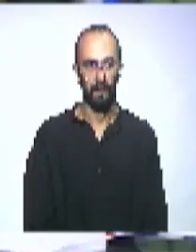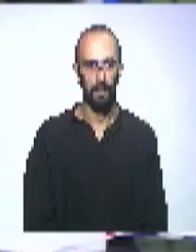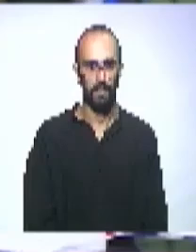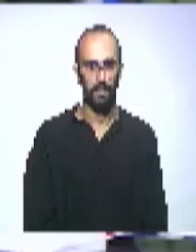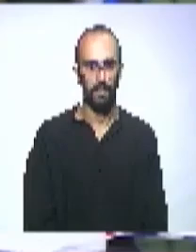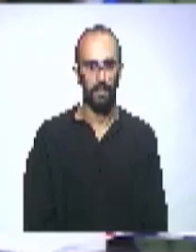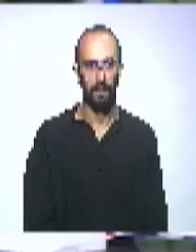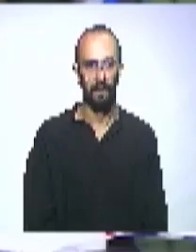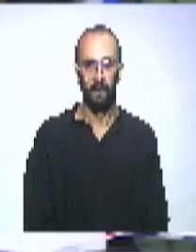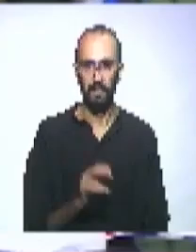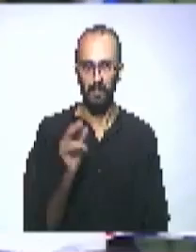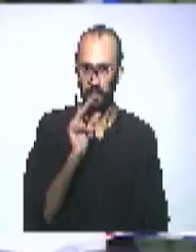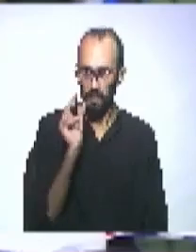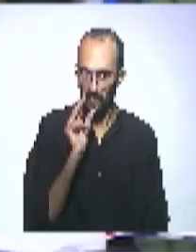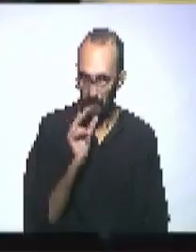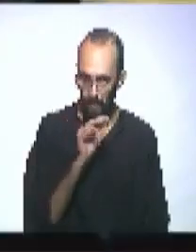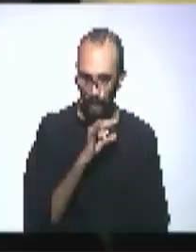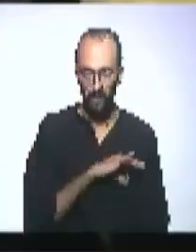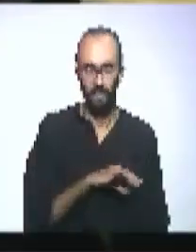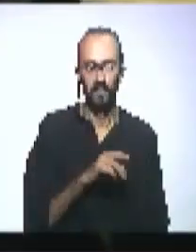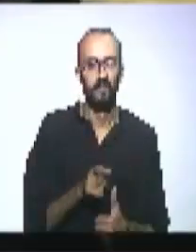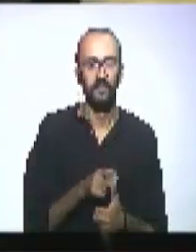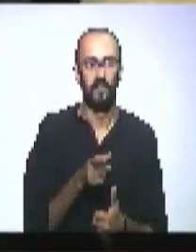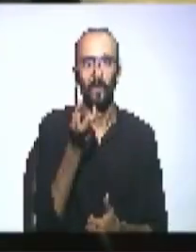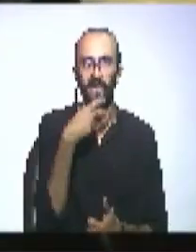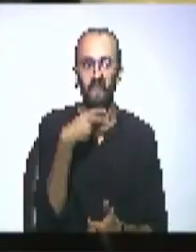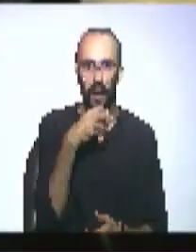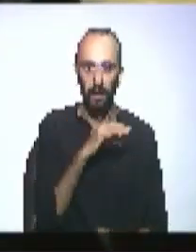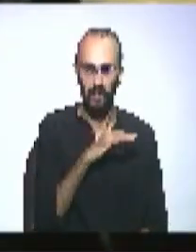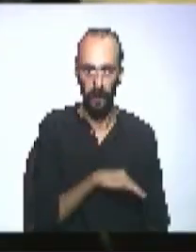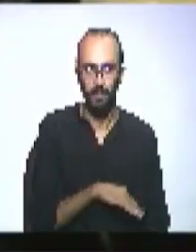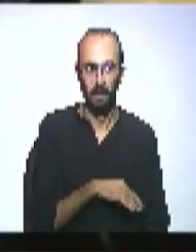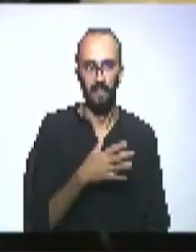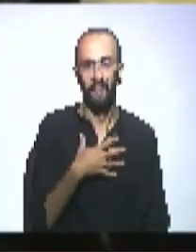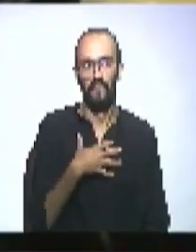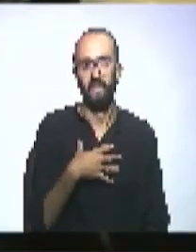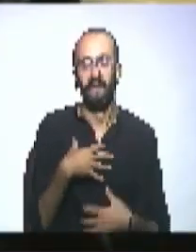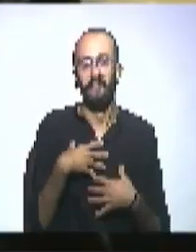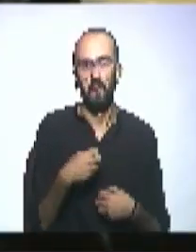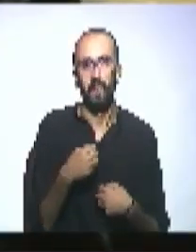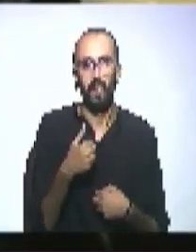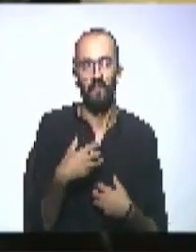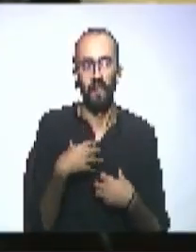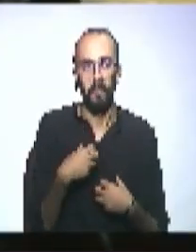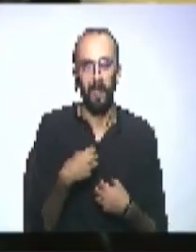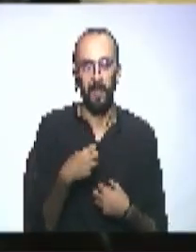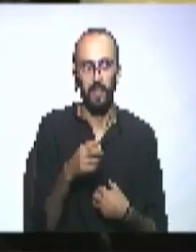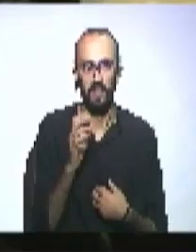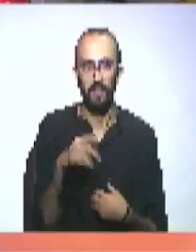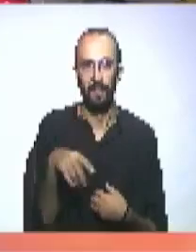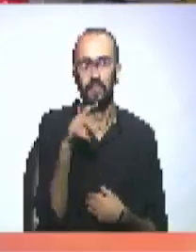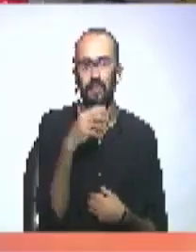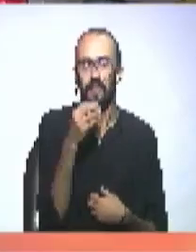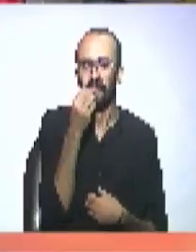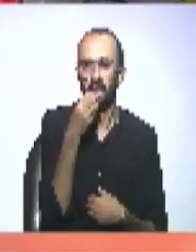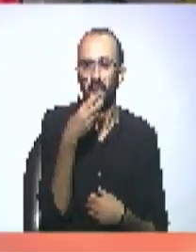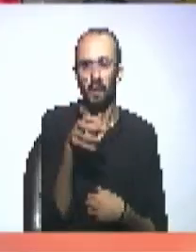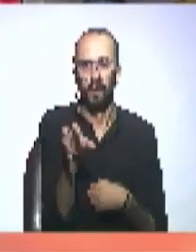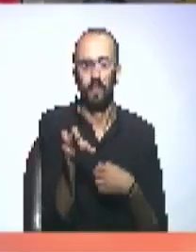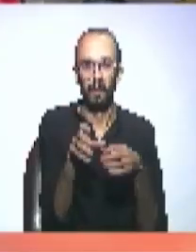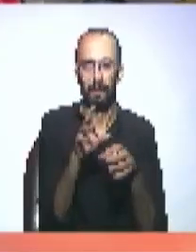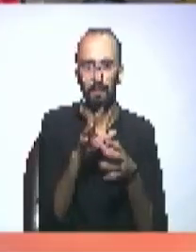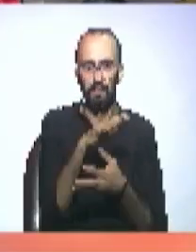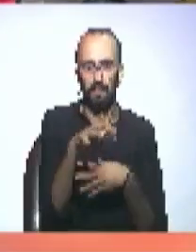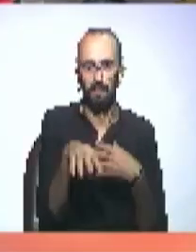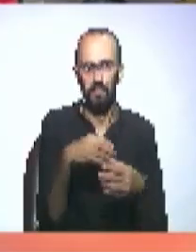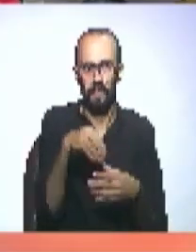خدنا فوائد البيض واخدين فوائد التفاح فيعني اللي برضو مش بيحب ان هو ياكل كل حاجه لوحدها ممكن ان